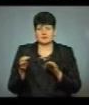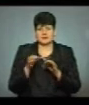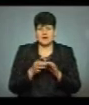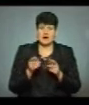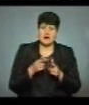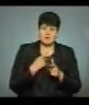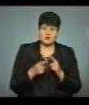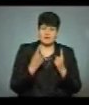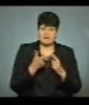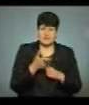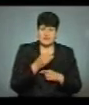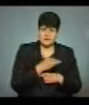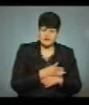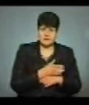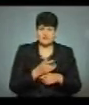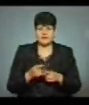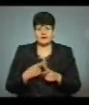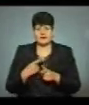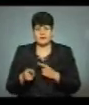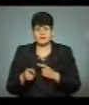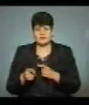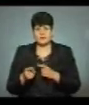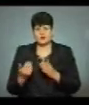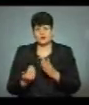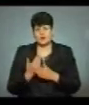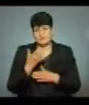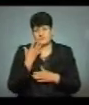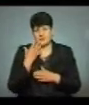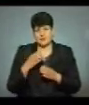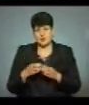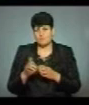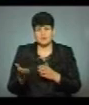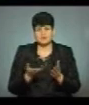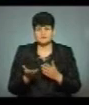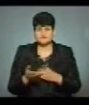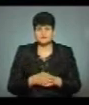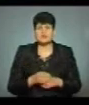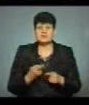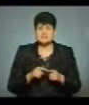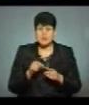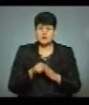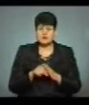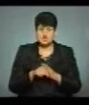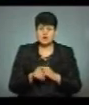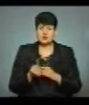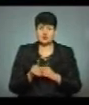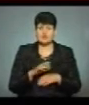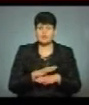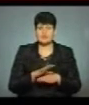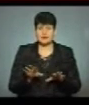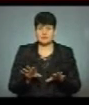або Великогаївська, або Нова південна громада. Так. Чи означає це, що не